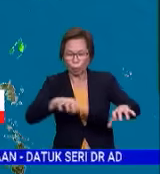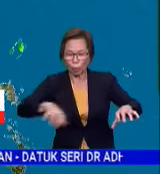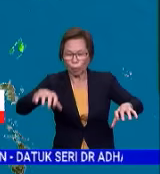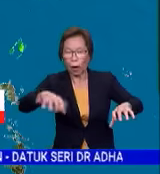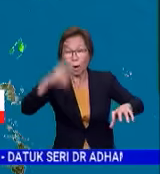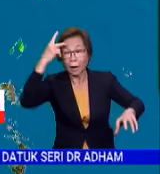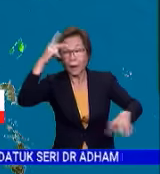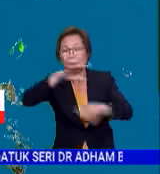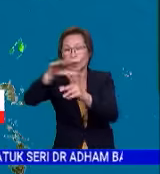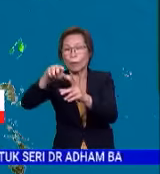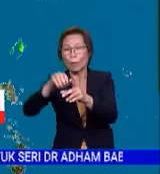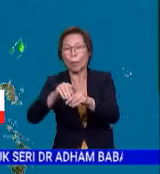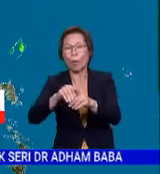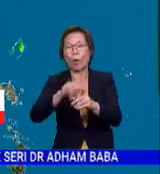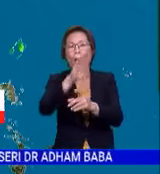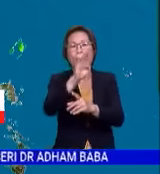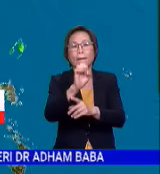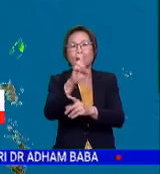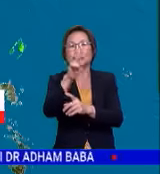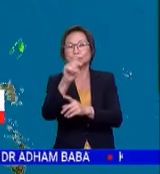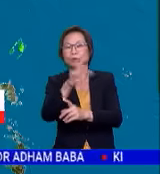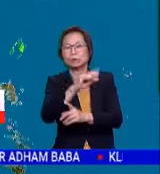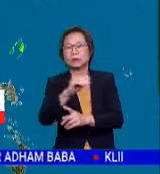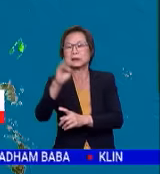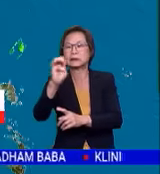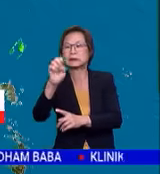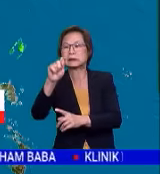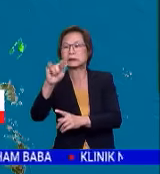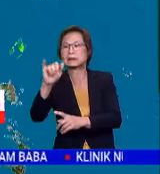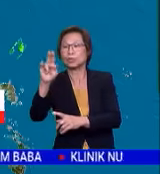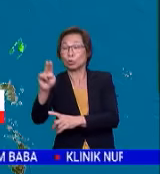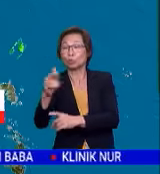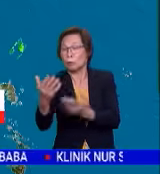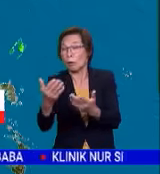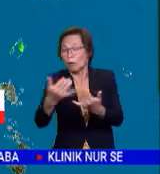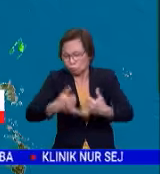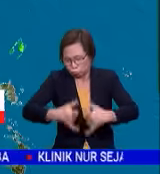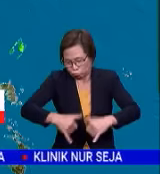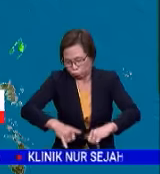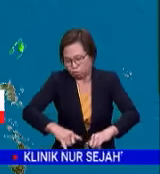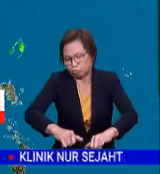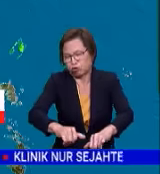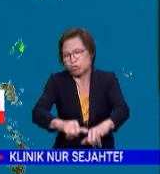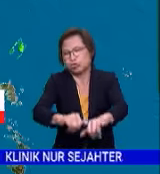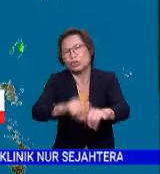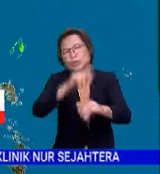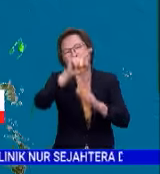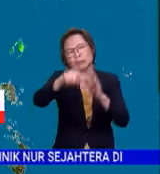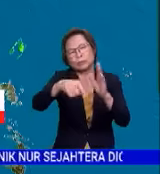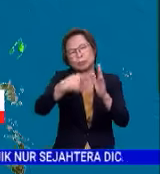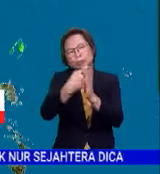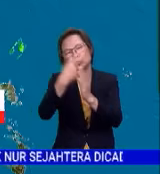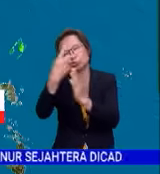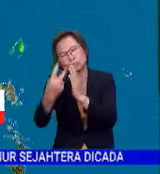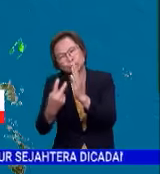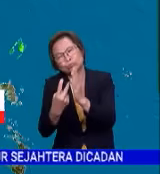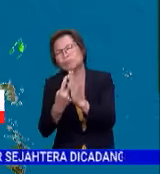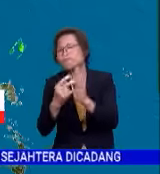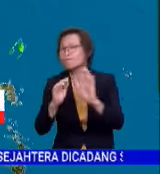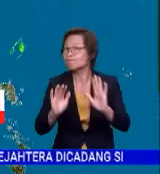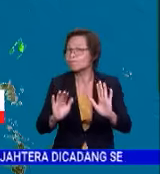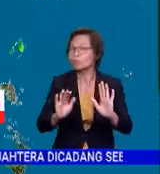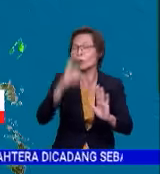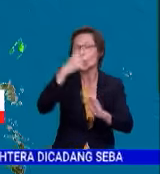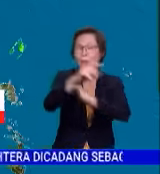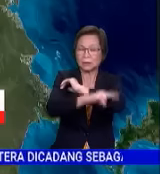Kelantan termasuklah daerah Besut dan juga Setiu. Keadaan ini dijangka berterusan dalam tempoh 1-2 jam lagi. Baiklah,